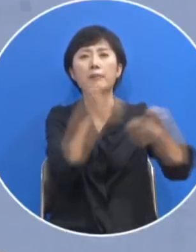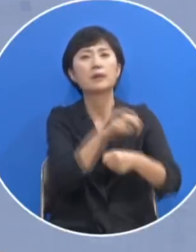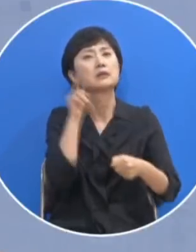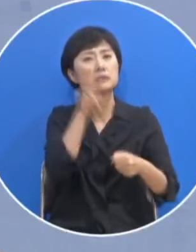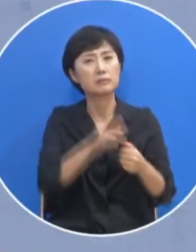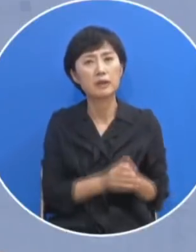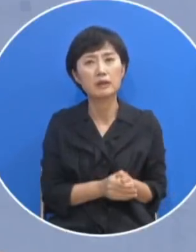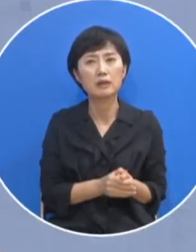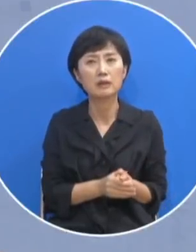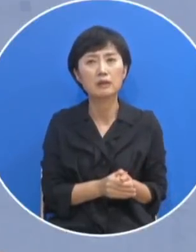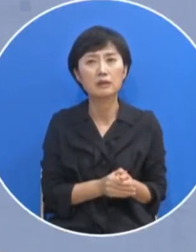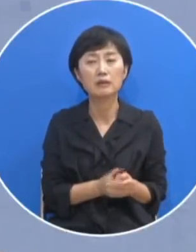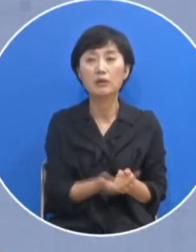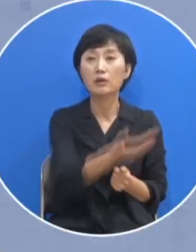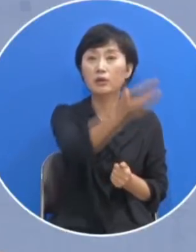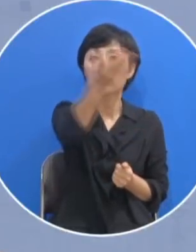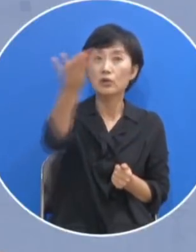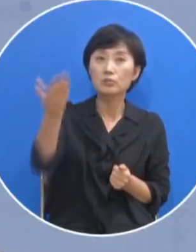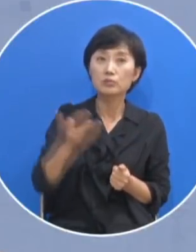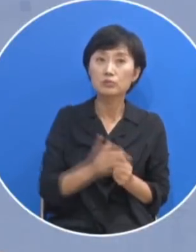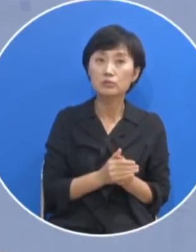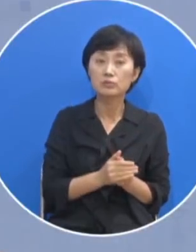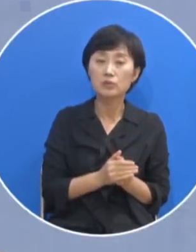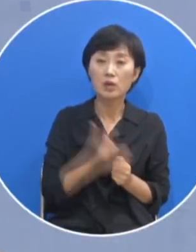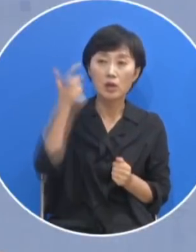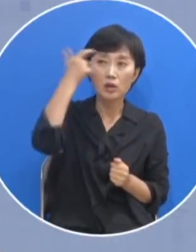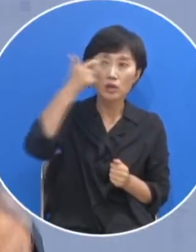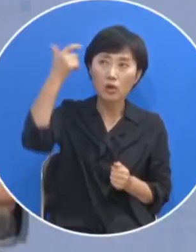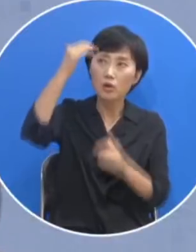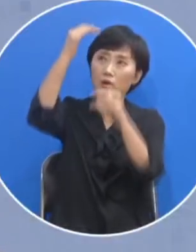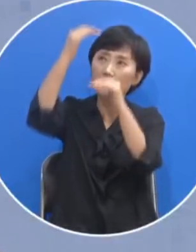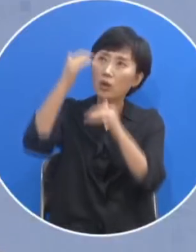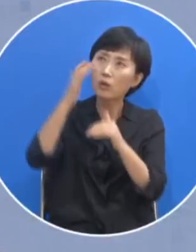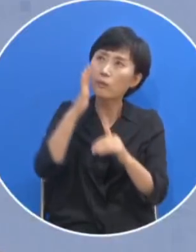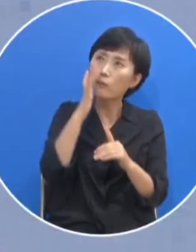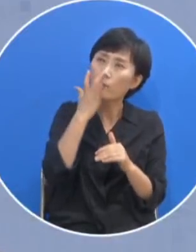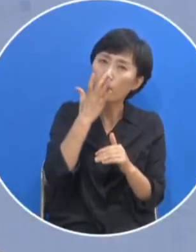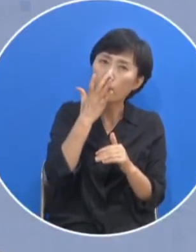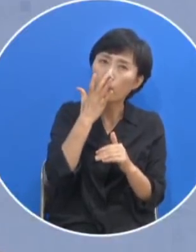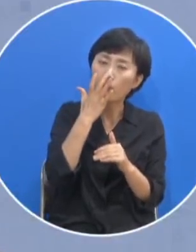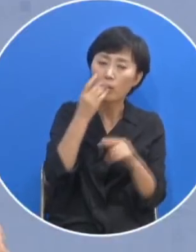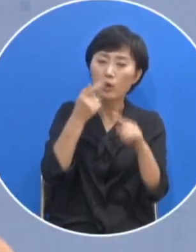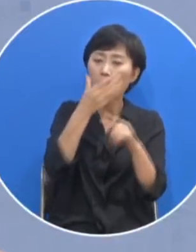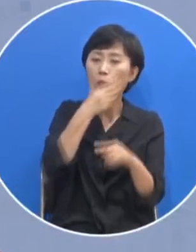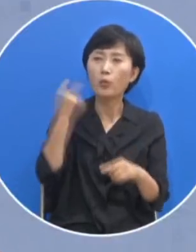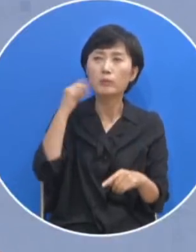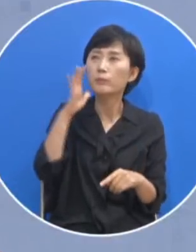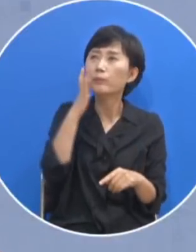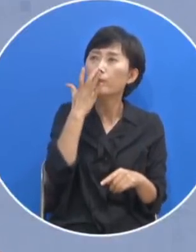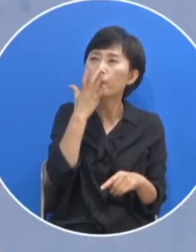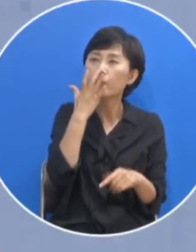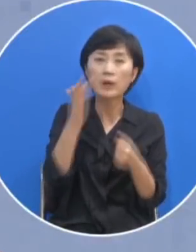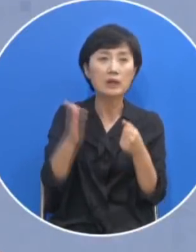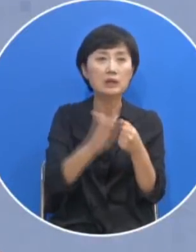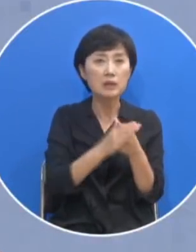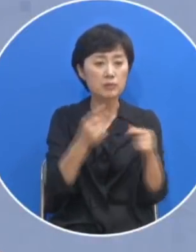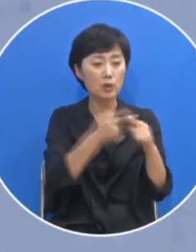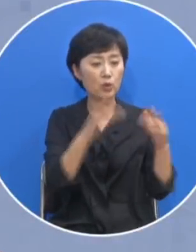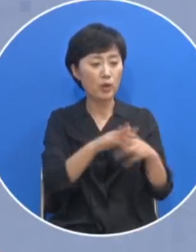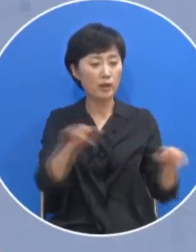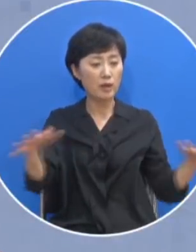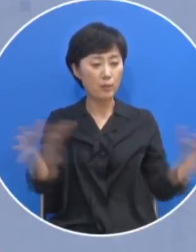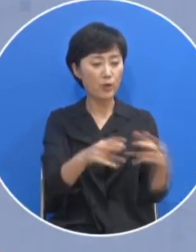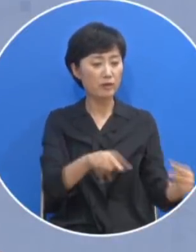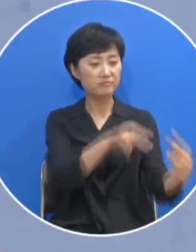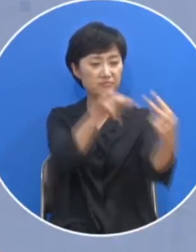여러분 영적인 의미로 모르고 온 더 모르니까 영어 진행 질러요 벌써 맥은 양용 spl 점에서 주겠다 못하여 그렇죠 내막에